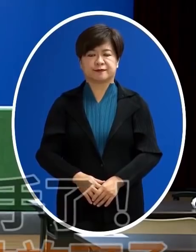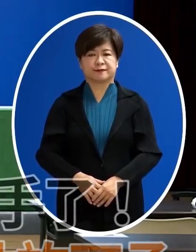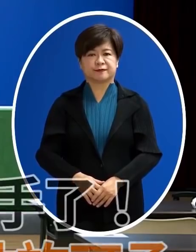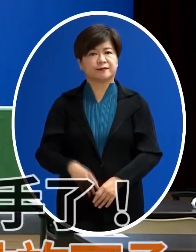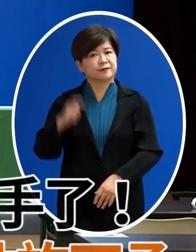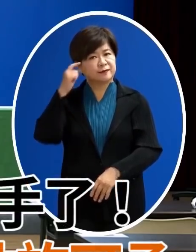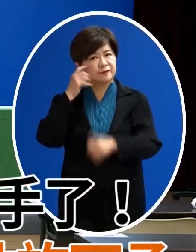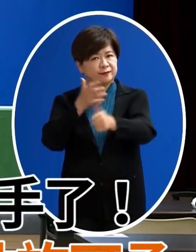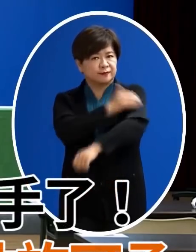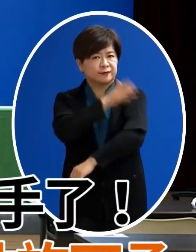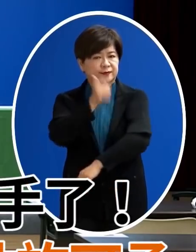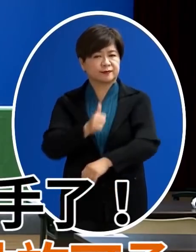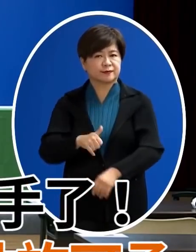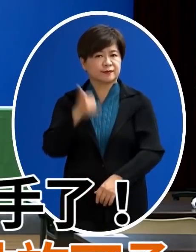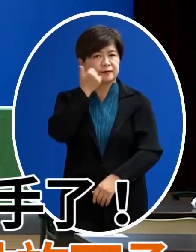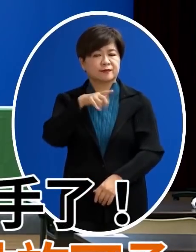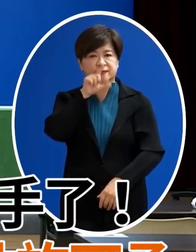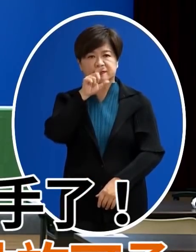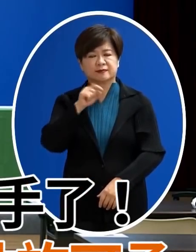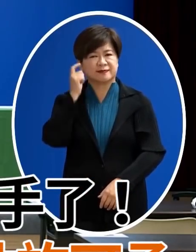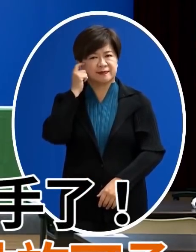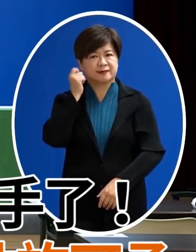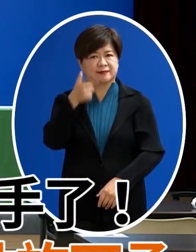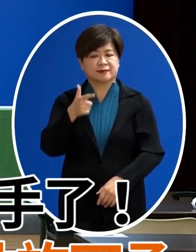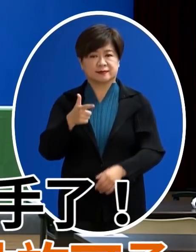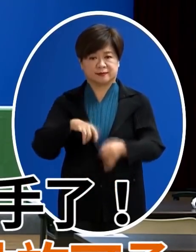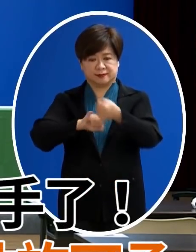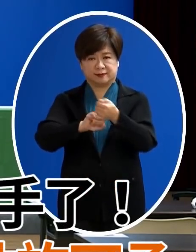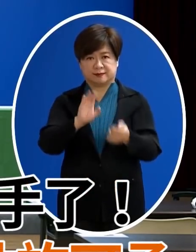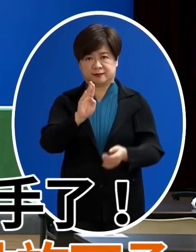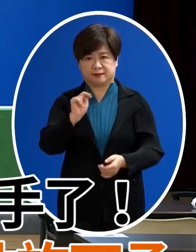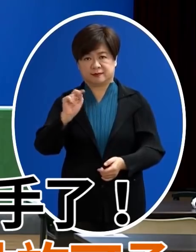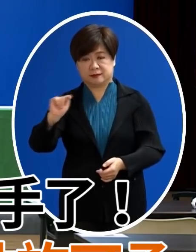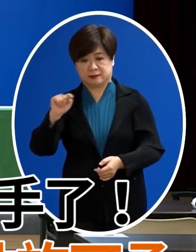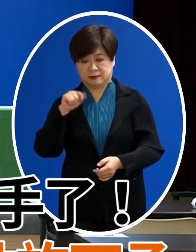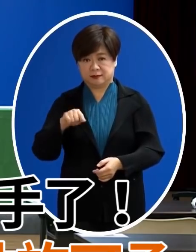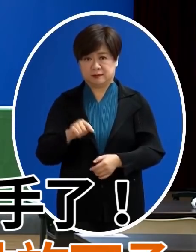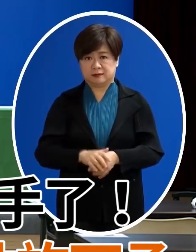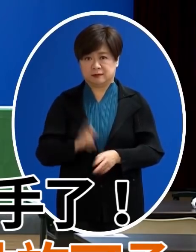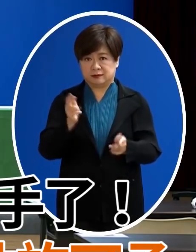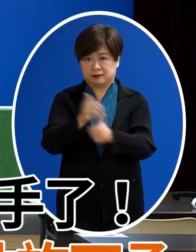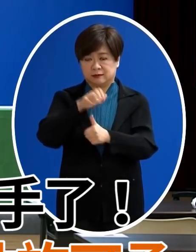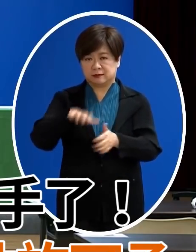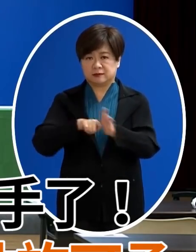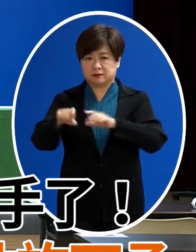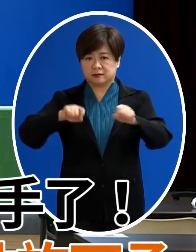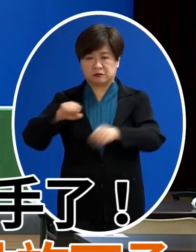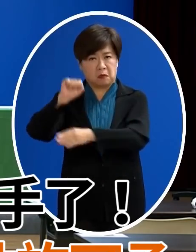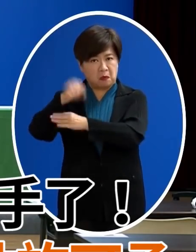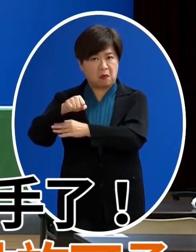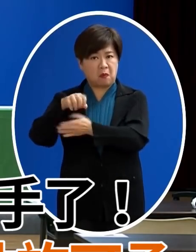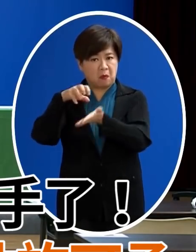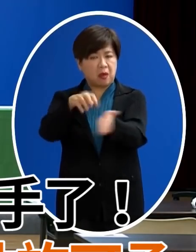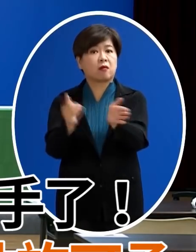长官好，想请教关于鸿海要购买 BNT 疫苗，那听说已经有收到指挥中心的有条件专案进口的许可